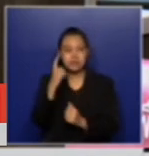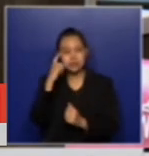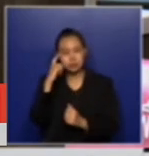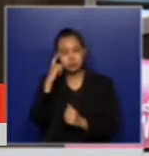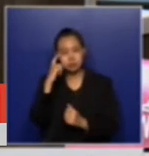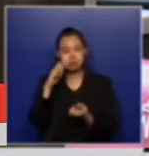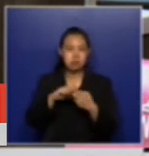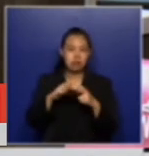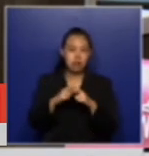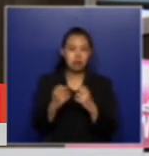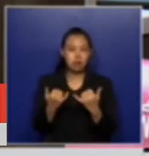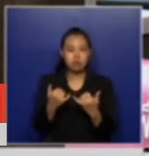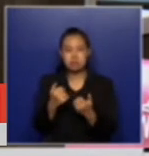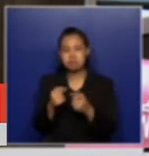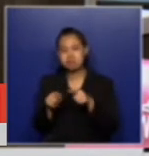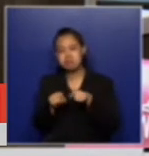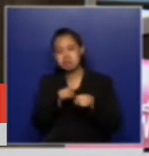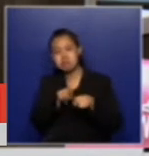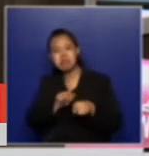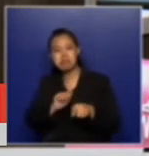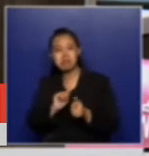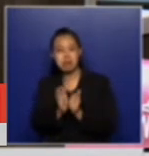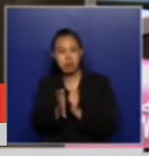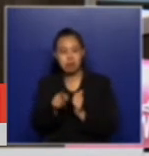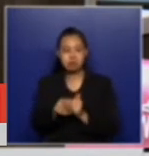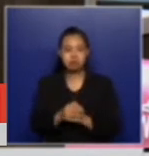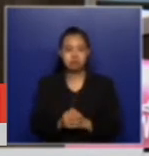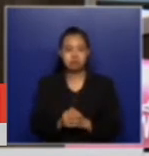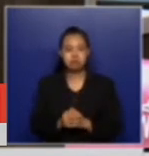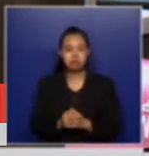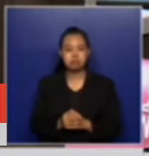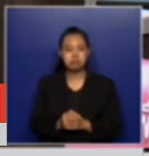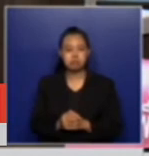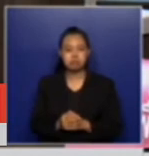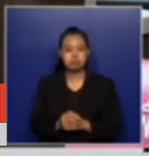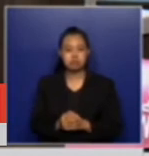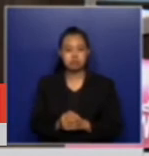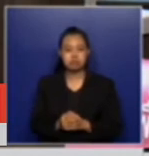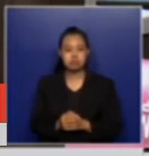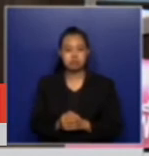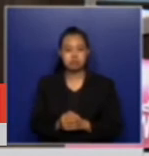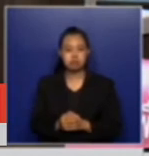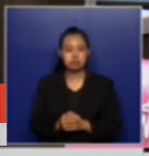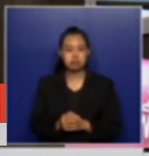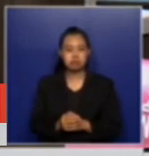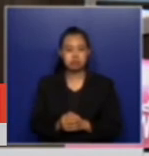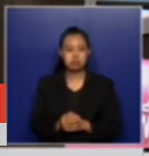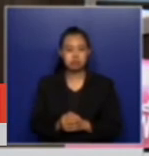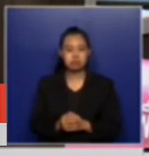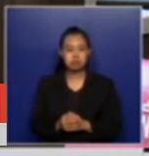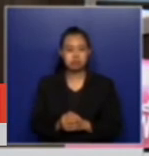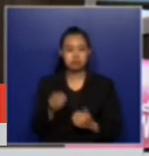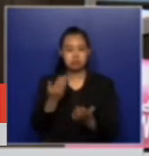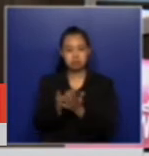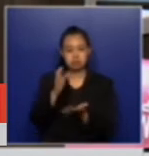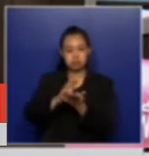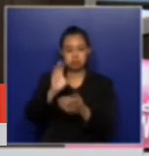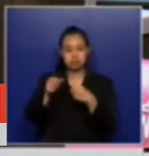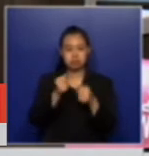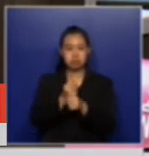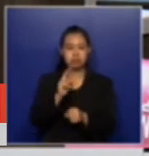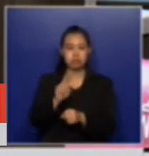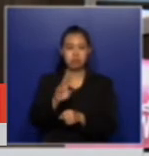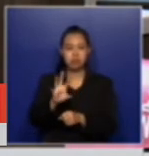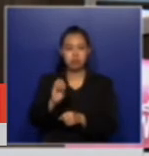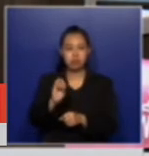การณ์และไม่ได้ตอบโจทย์อย่างที่ผมได้สอบถามท่านประธานครับงบประมาณปี